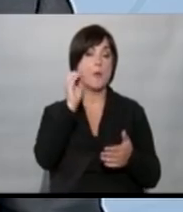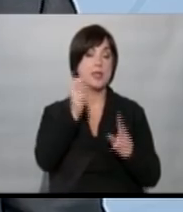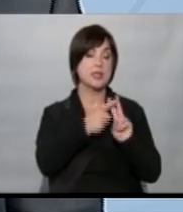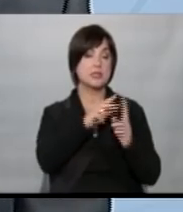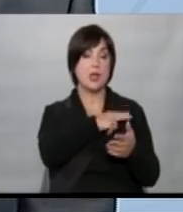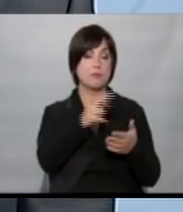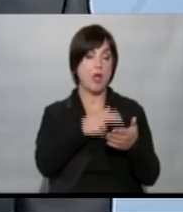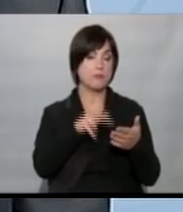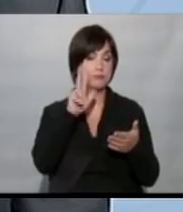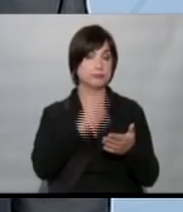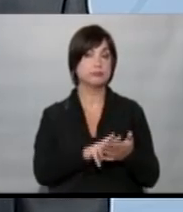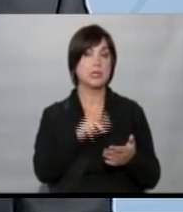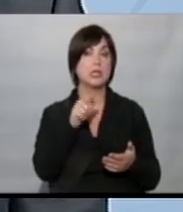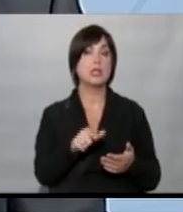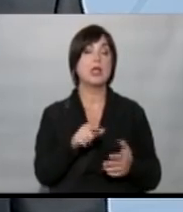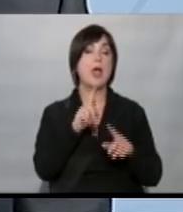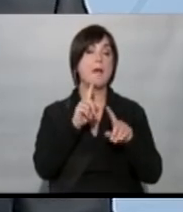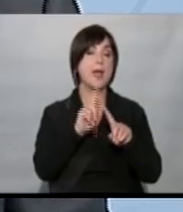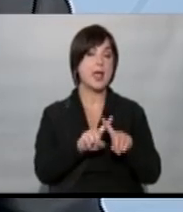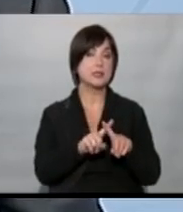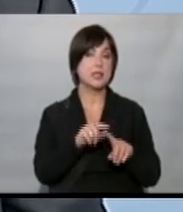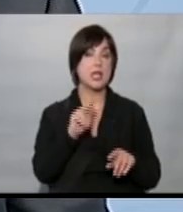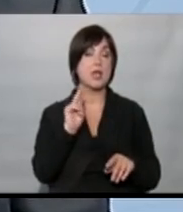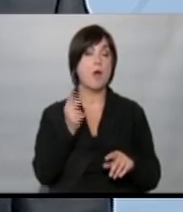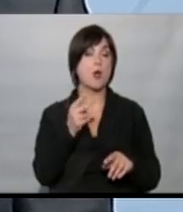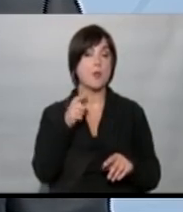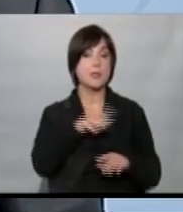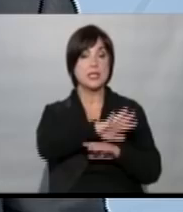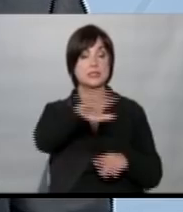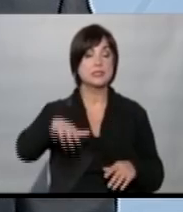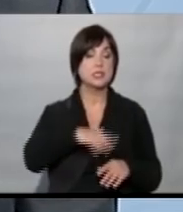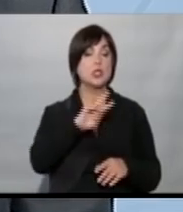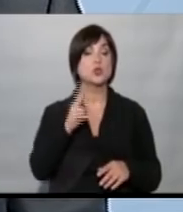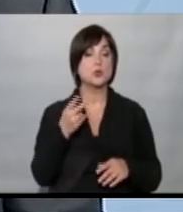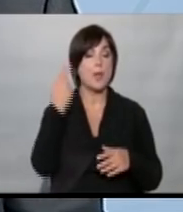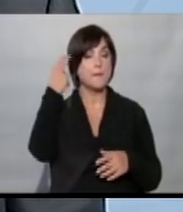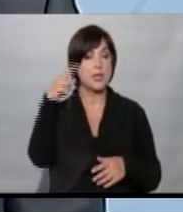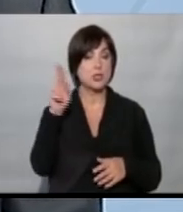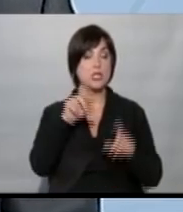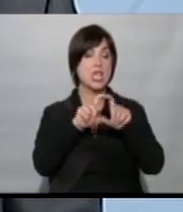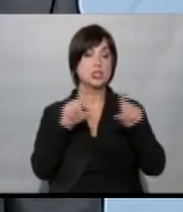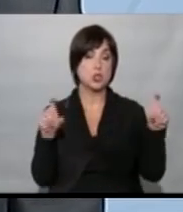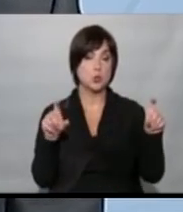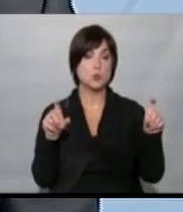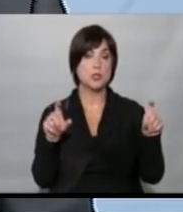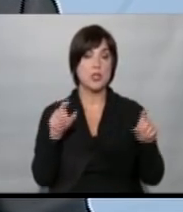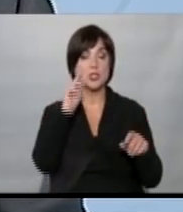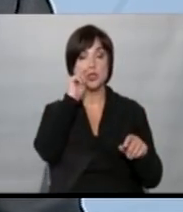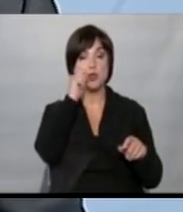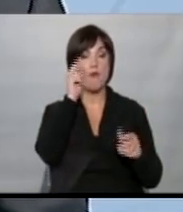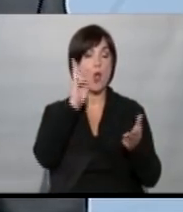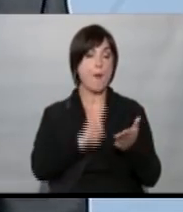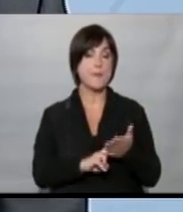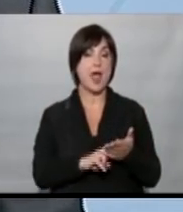нации, спрема Хелсинки, спрема Копенхаген и спрема сите други меѓународни институции за човекови